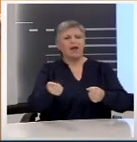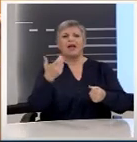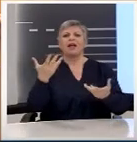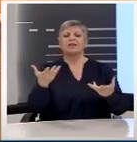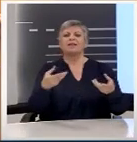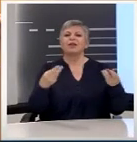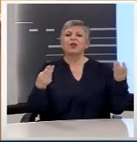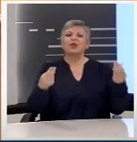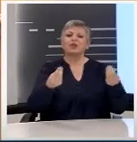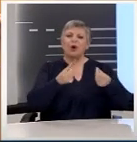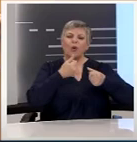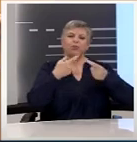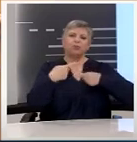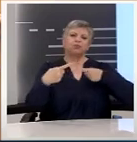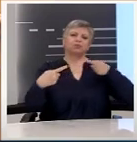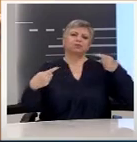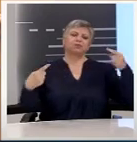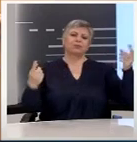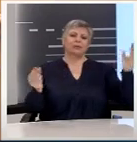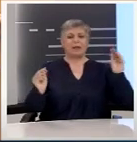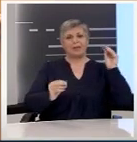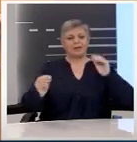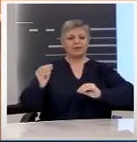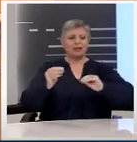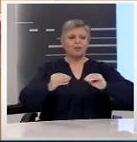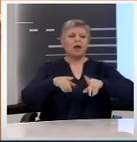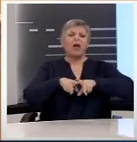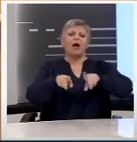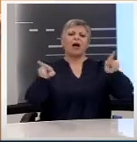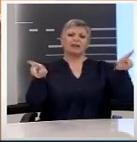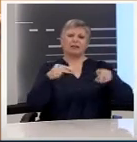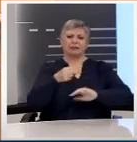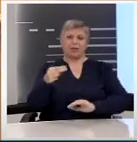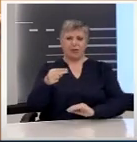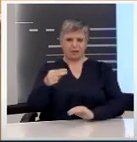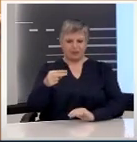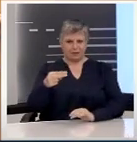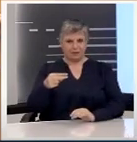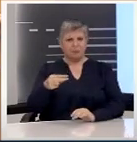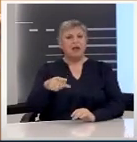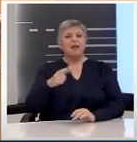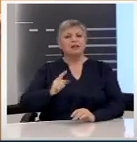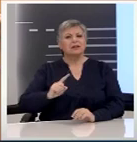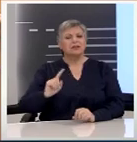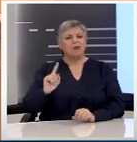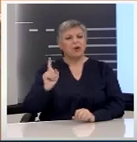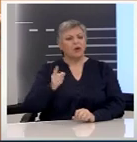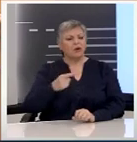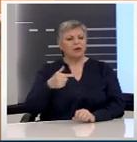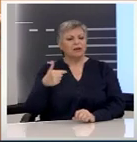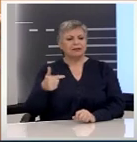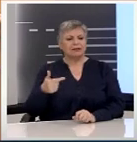περιστραφεί επί άλλων θεμάτων. Διότι έχει γίνει συνείδηση, νομίζω, σε όλους εκείνους